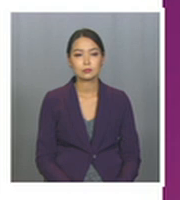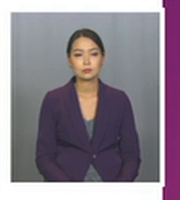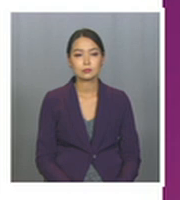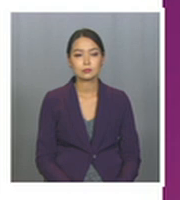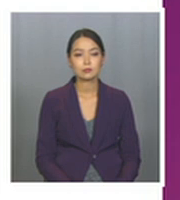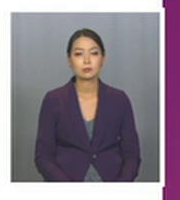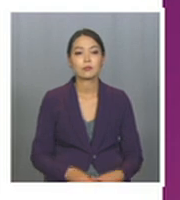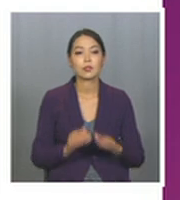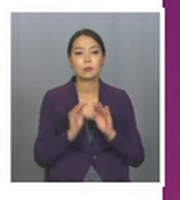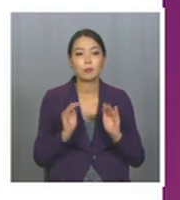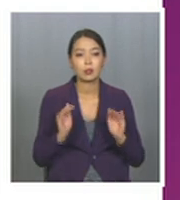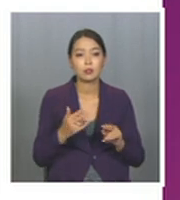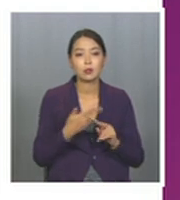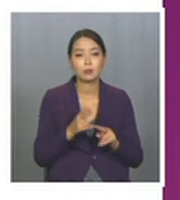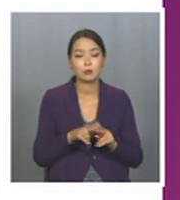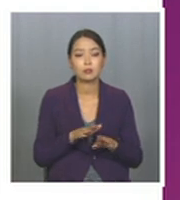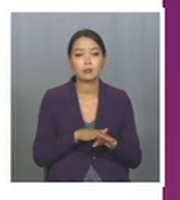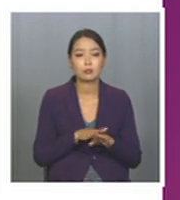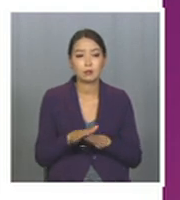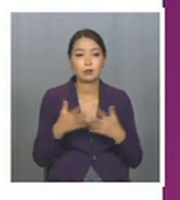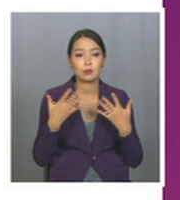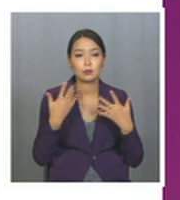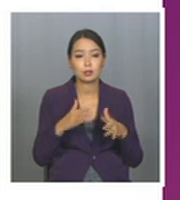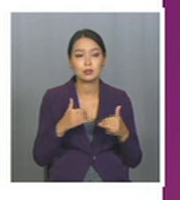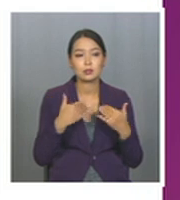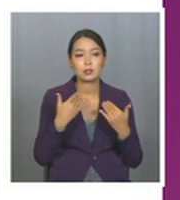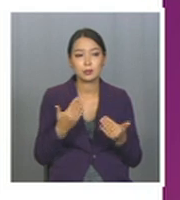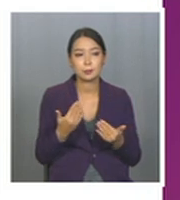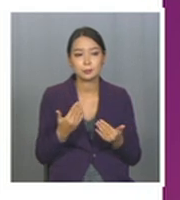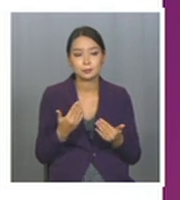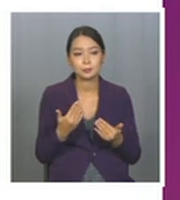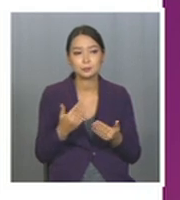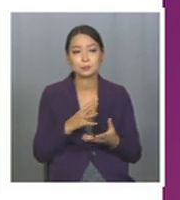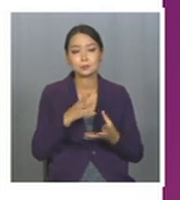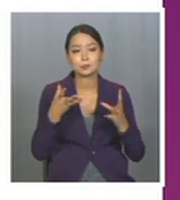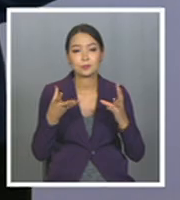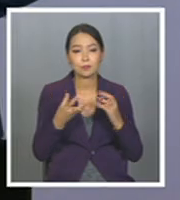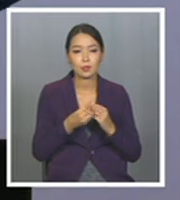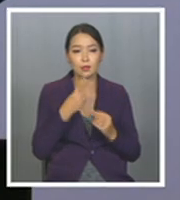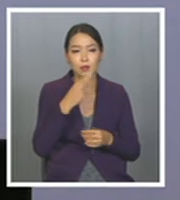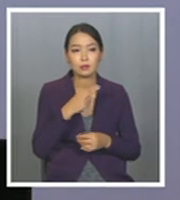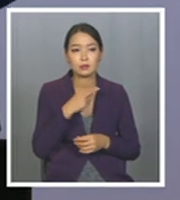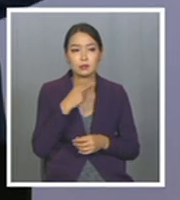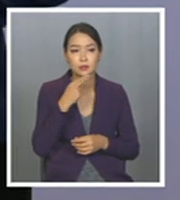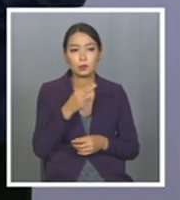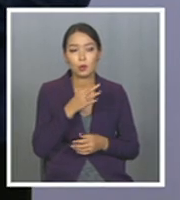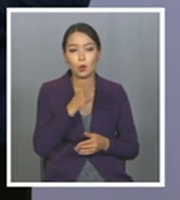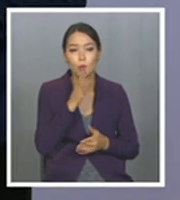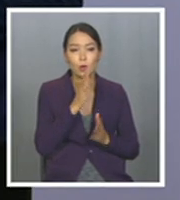Балалар, бұл тапсырманы сәтті орындадыңыздар деген ойдамын. Ендеше хронологиялық реттілікті сақтай отырып, уақыт сызығындағы